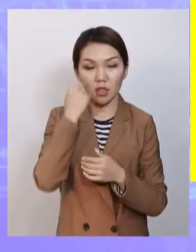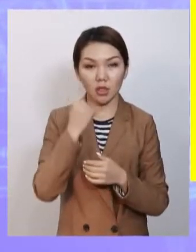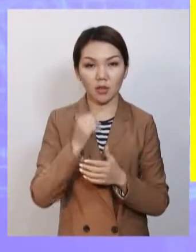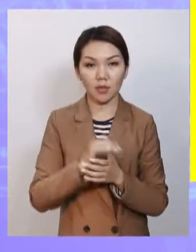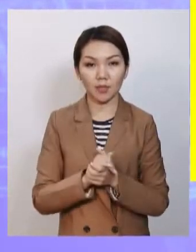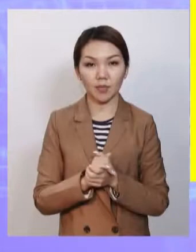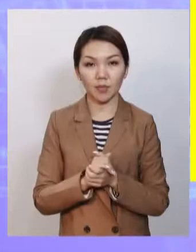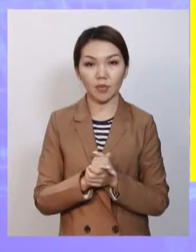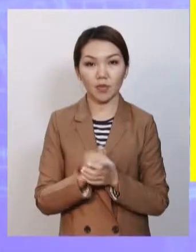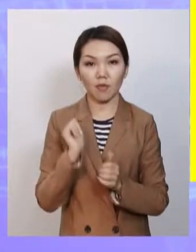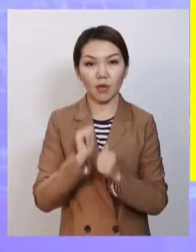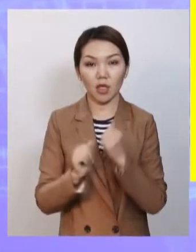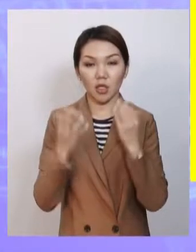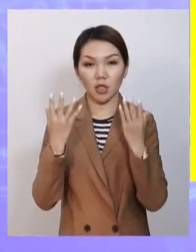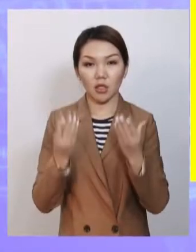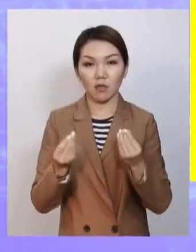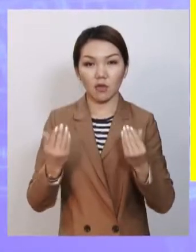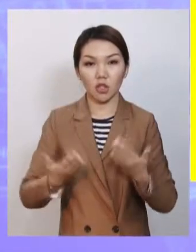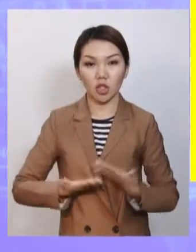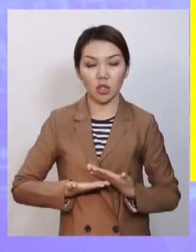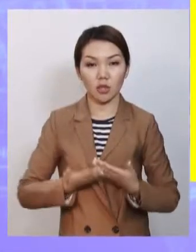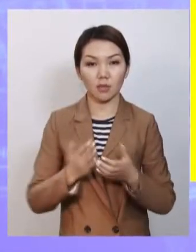повседневной жизни